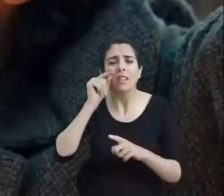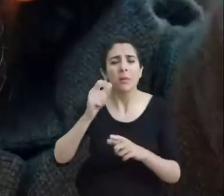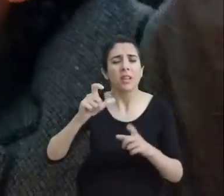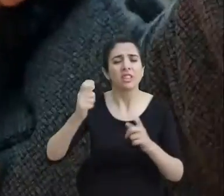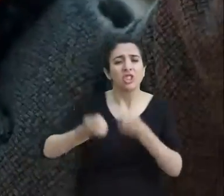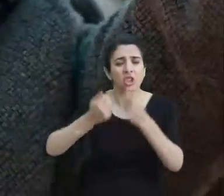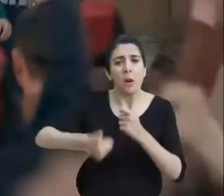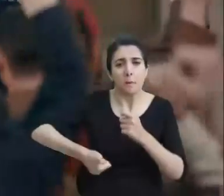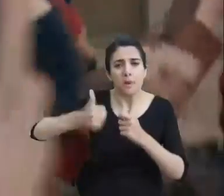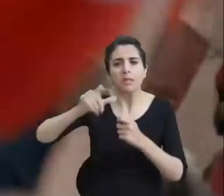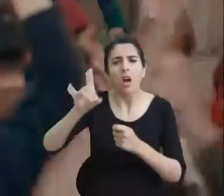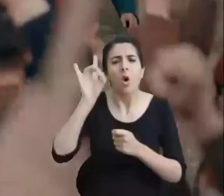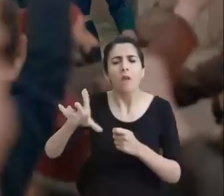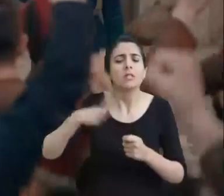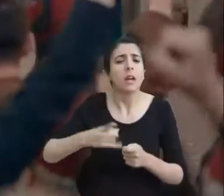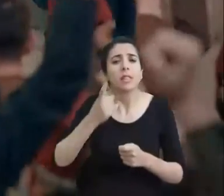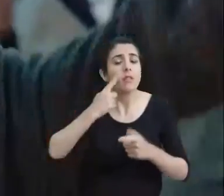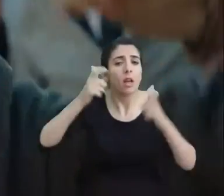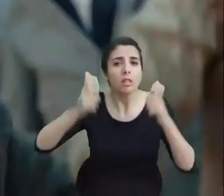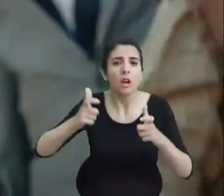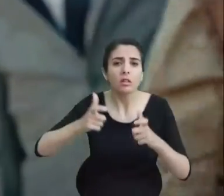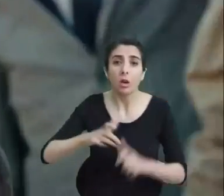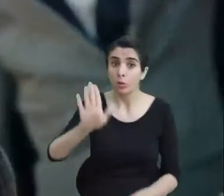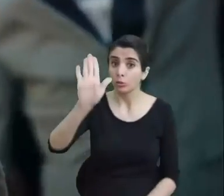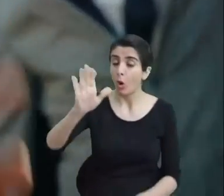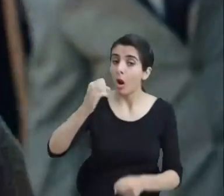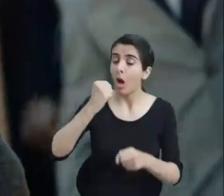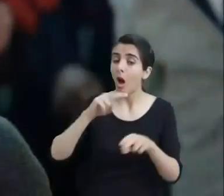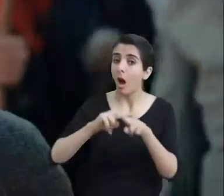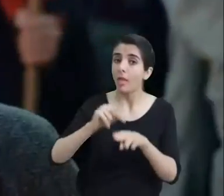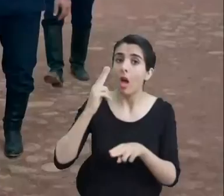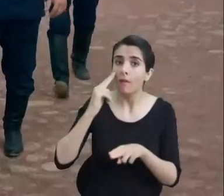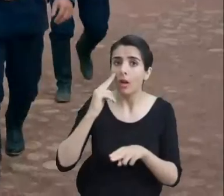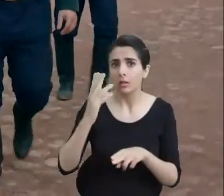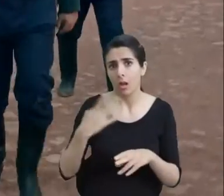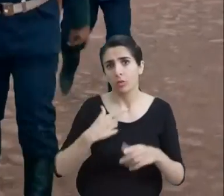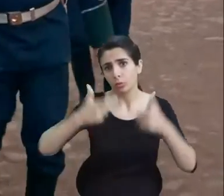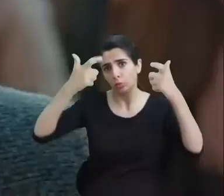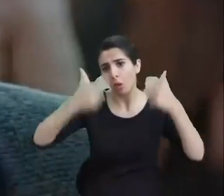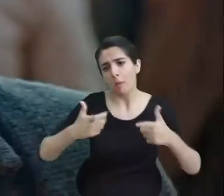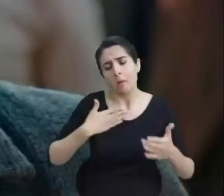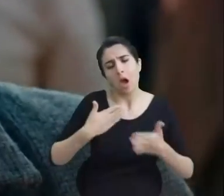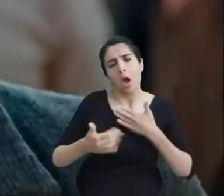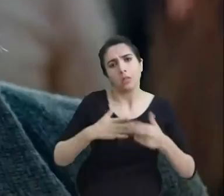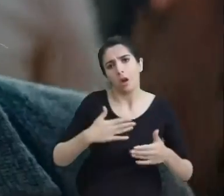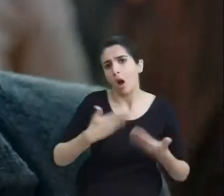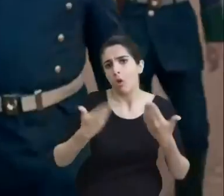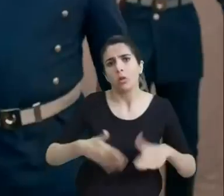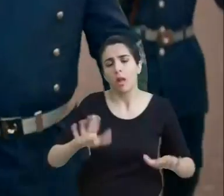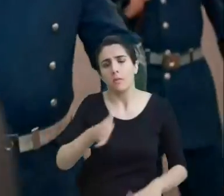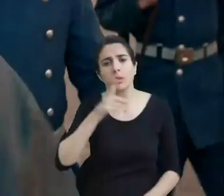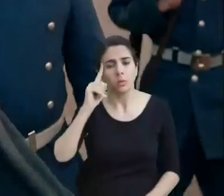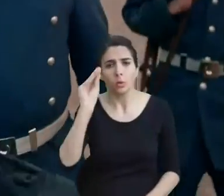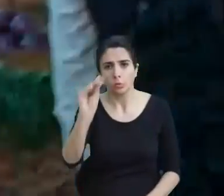Nazırı azledilsin. Devlet nerede? Hele orada durasın Kadı Efendi. Yoksa sorumluluk, mesuliyet kabul etmem